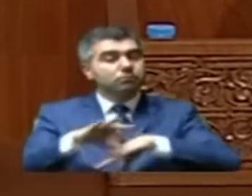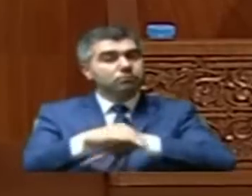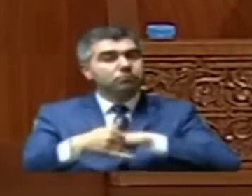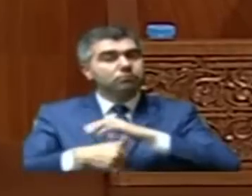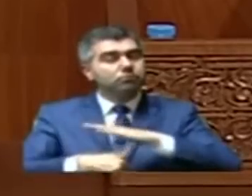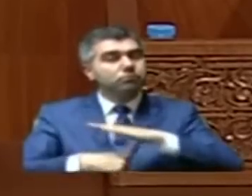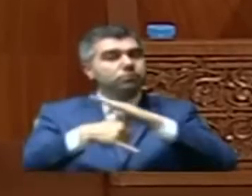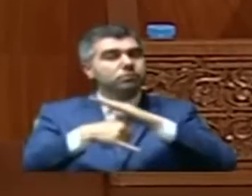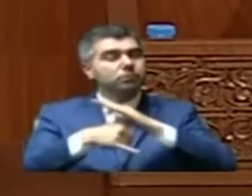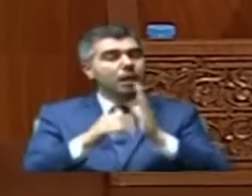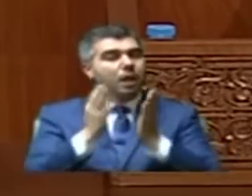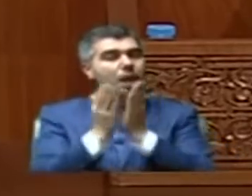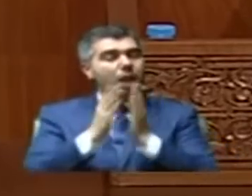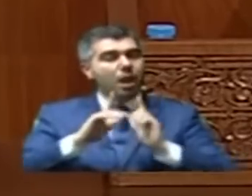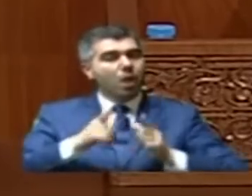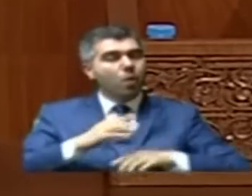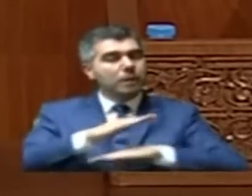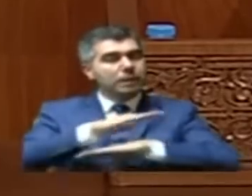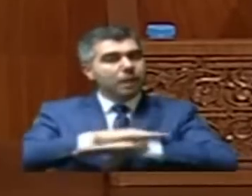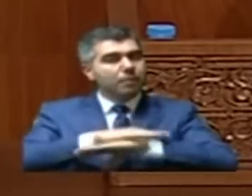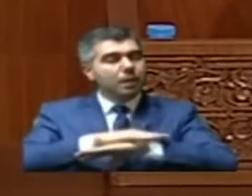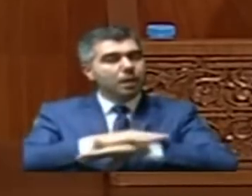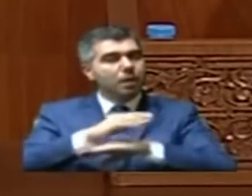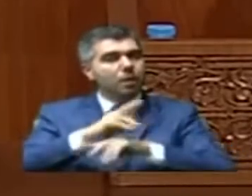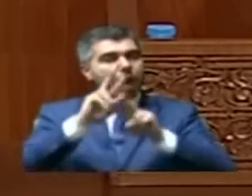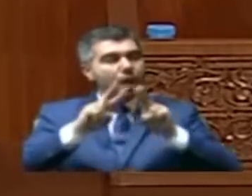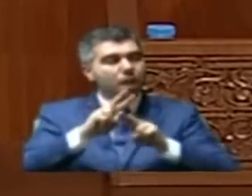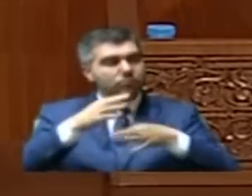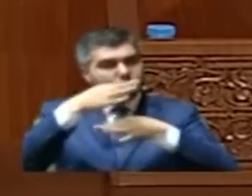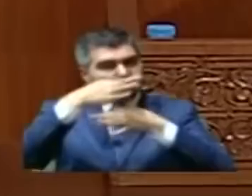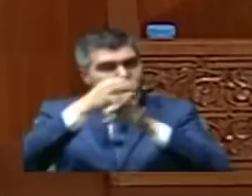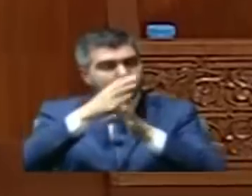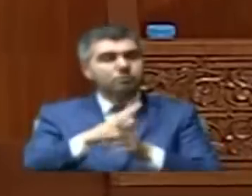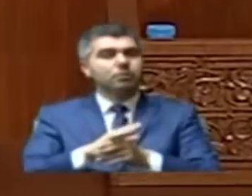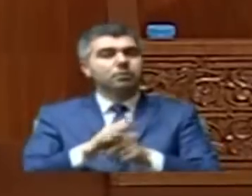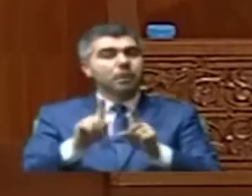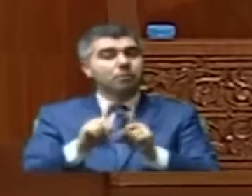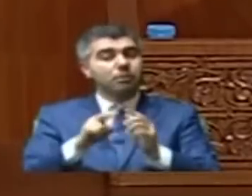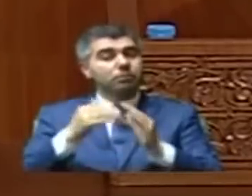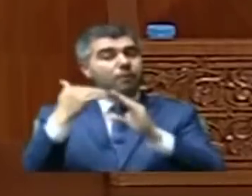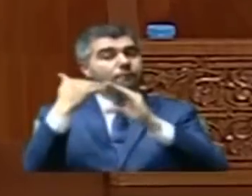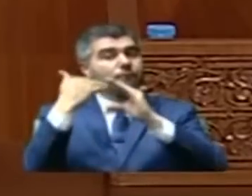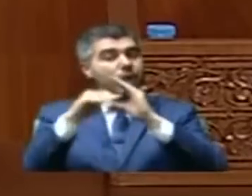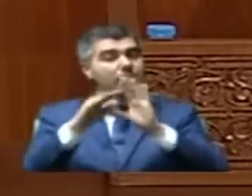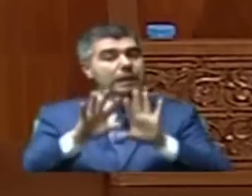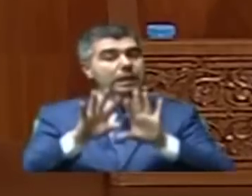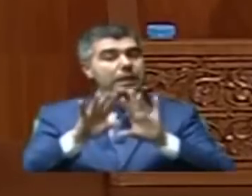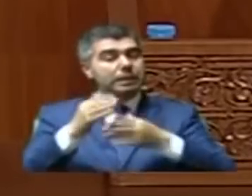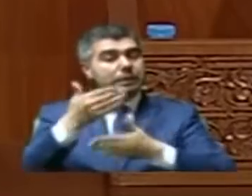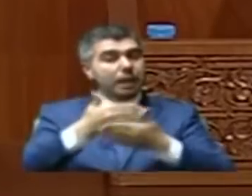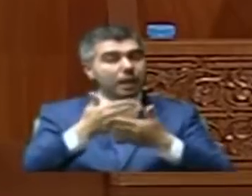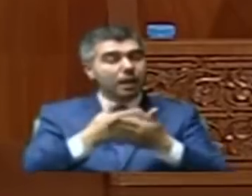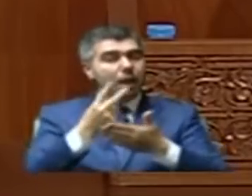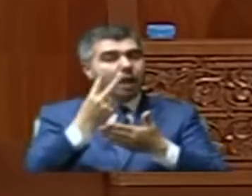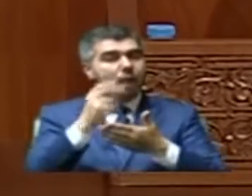المجلس المجلس الاعلى للتربيه والتكوين والبحث العلمي ونشر هذا التقييم دياله تحت عنوان التقرير التحليلي سنه